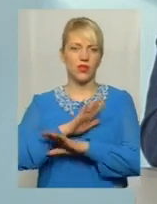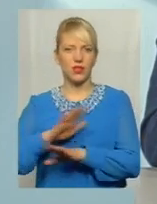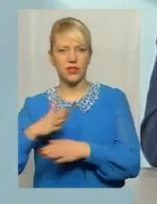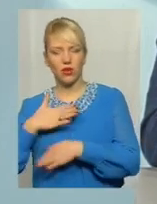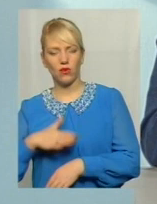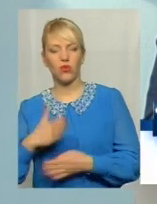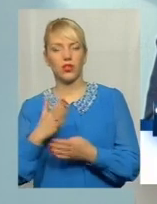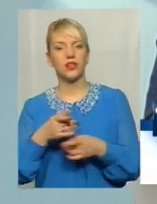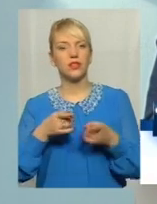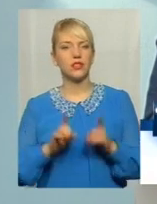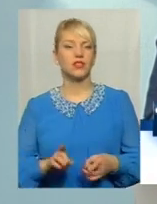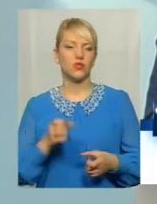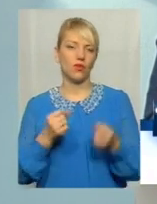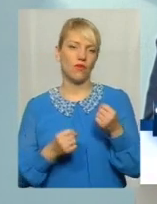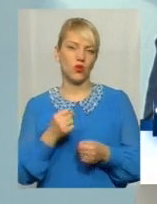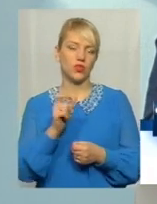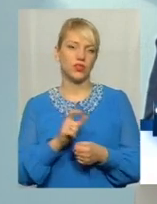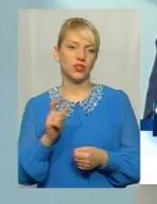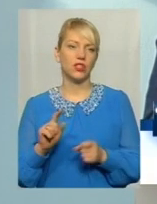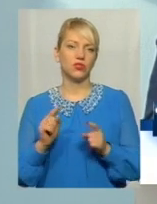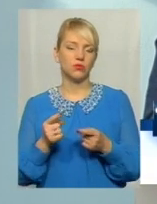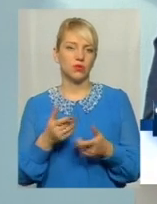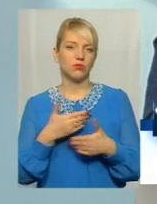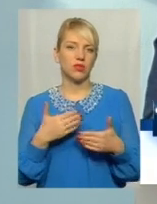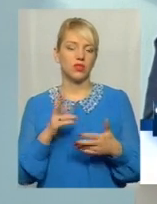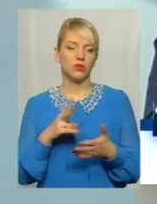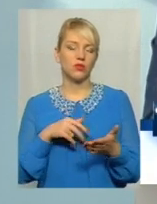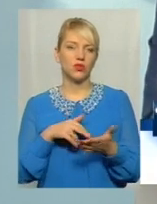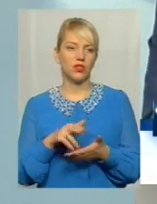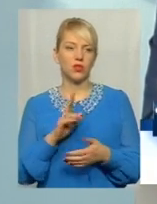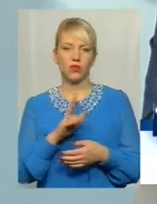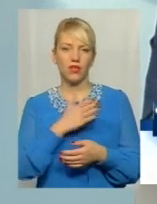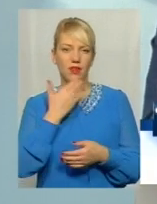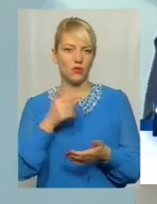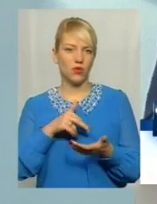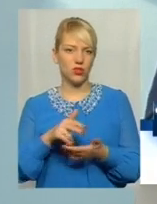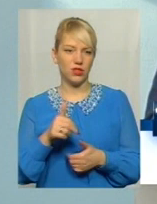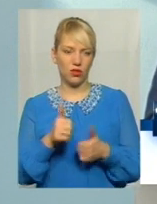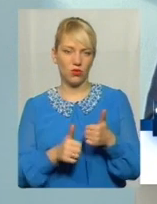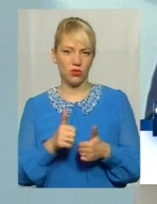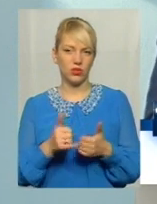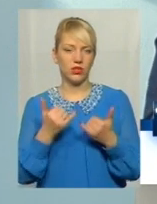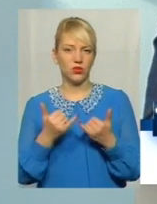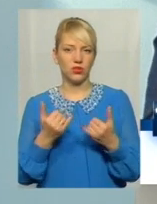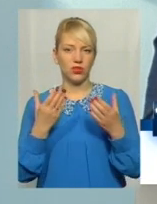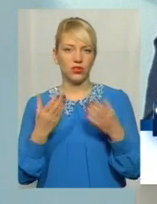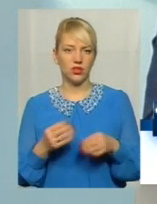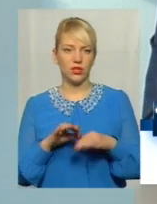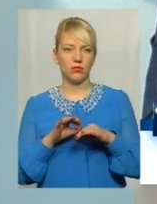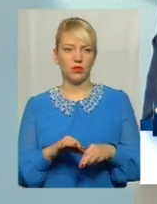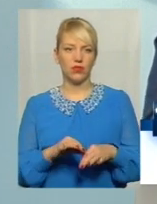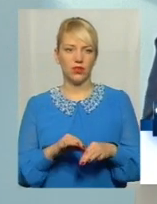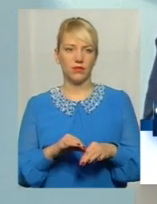водії, чому ми, які пройшли, не пройшли конкурс. Відповідно, на сьогоднішній день дуже з